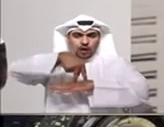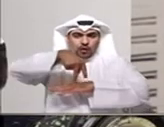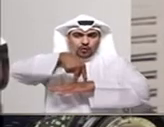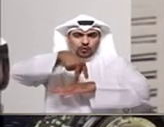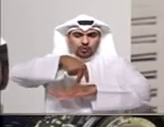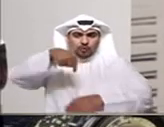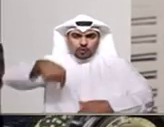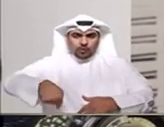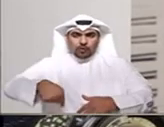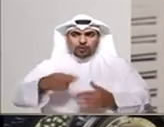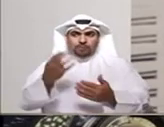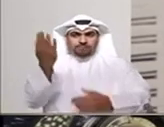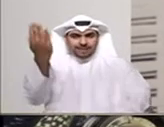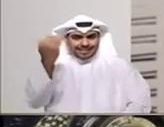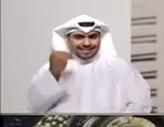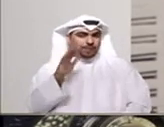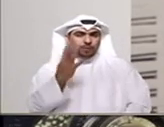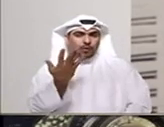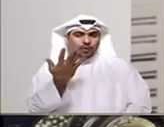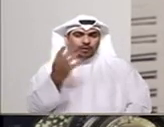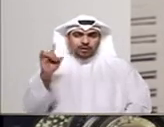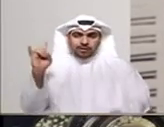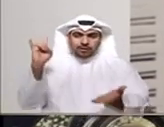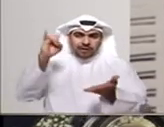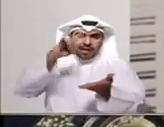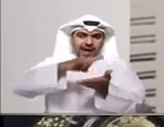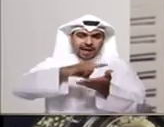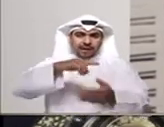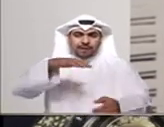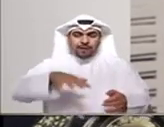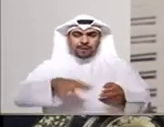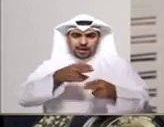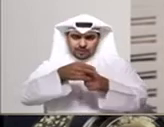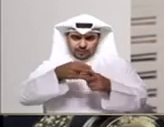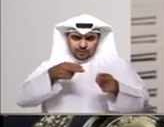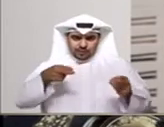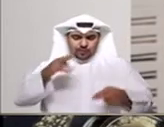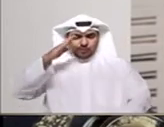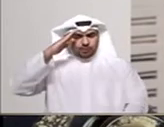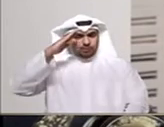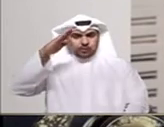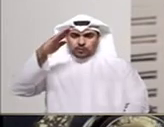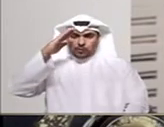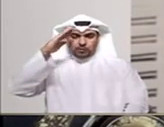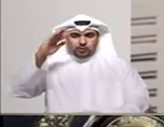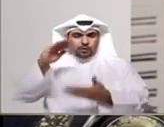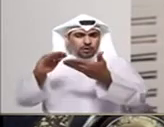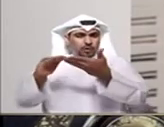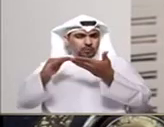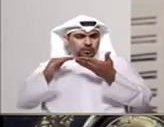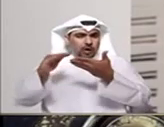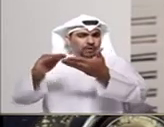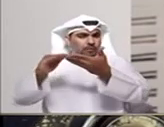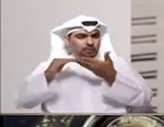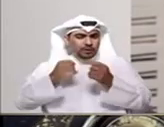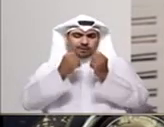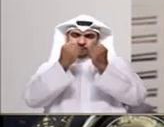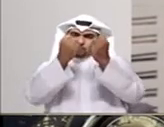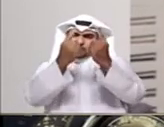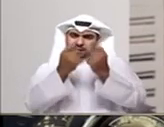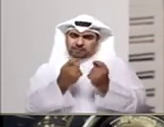وهي الطائرة يعني التي تمثل جسر جوي،